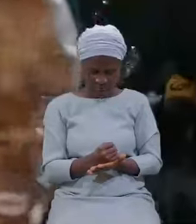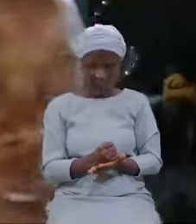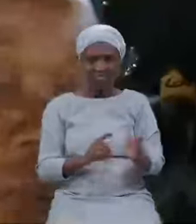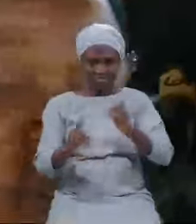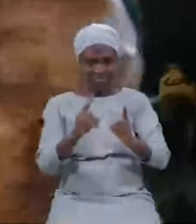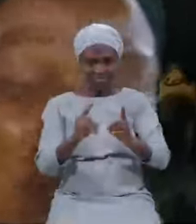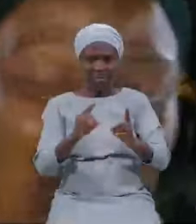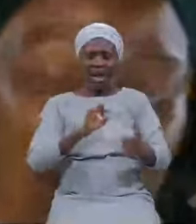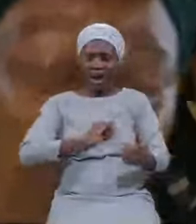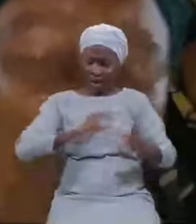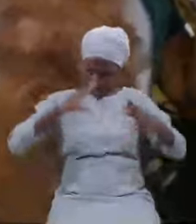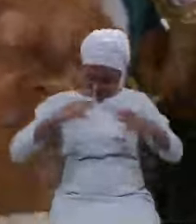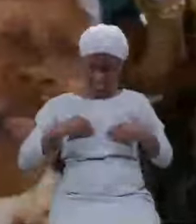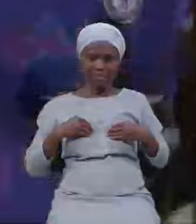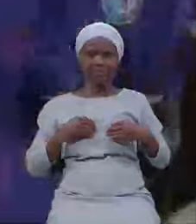je crois,